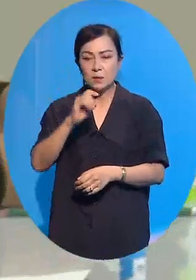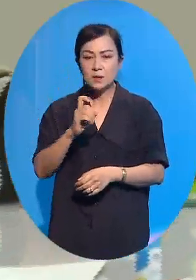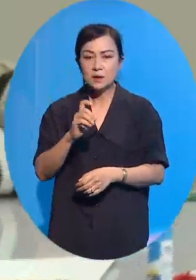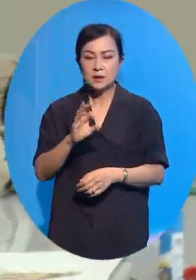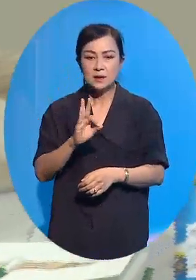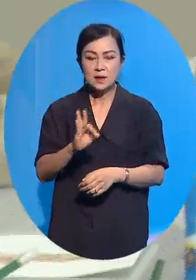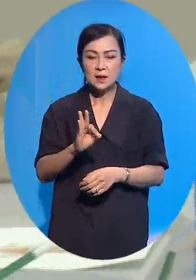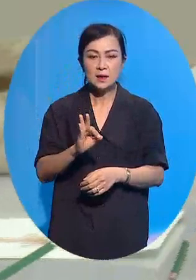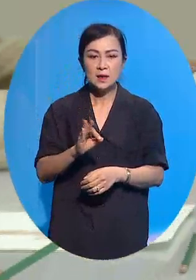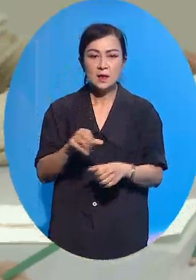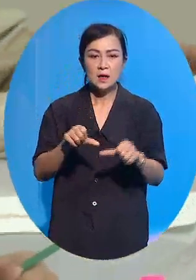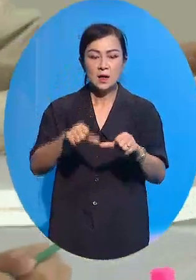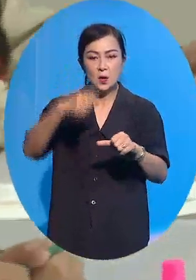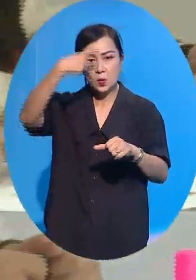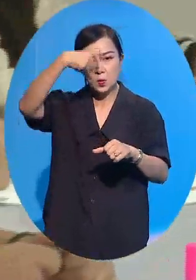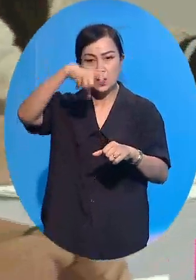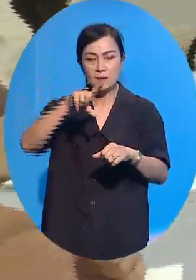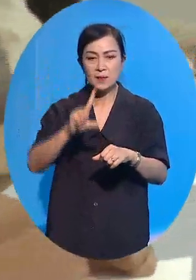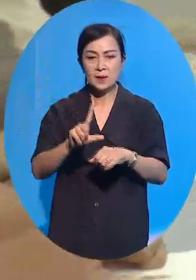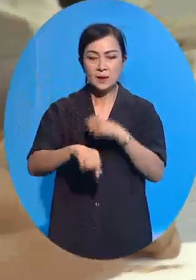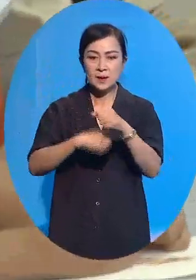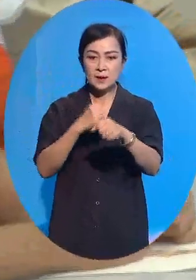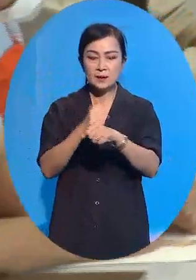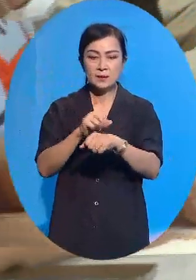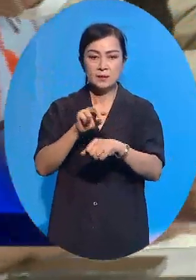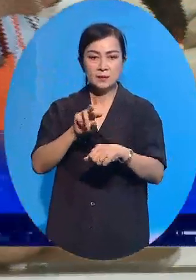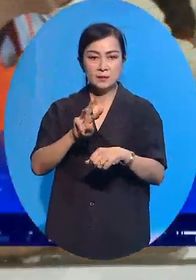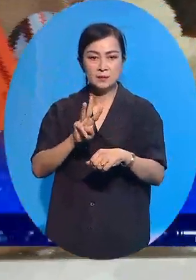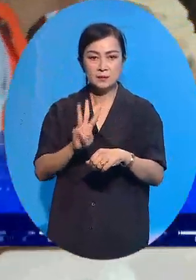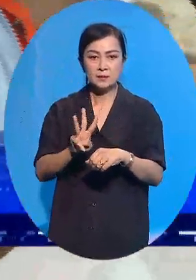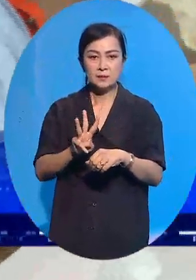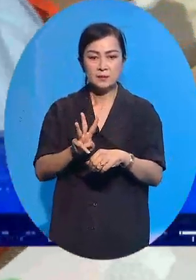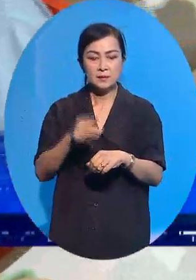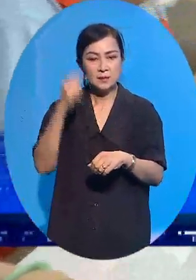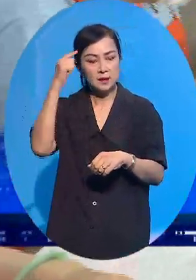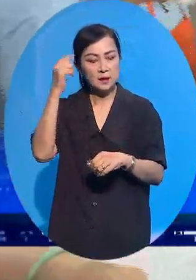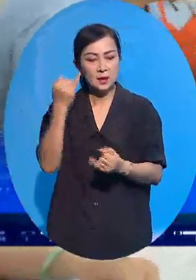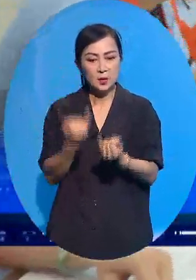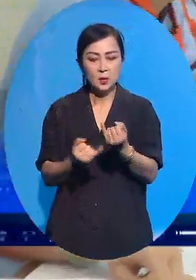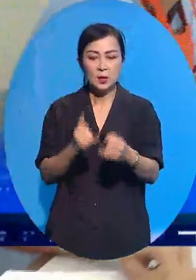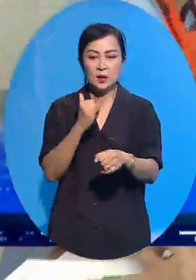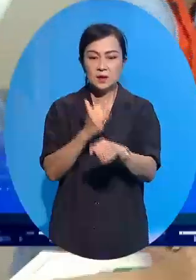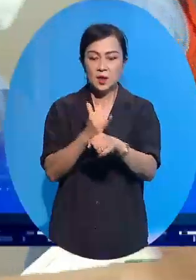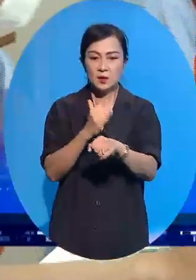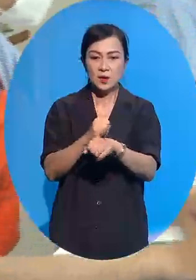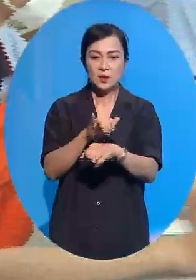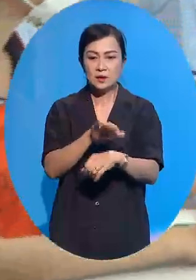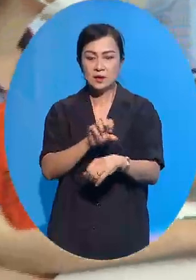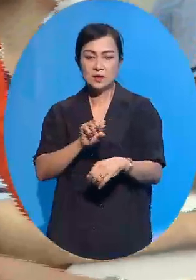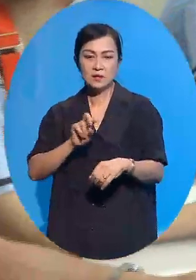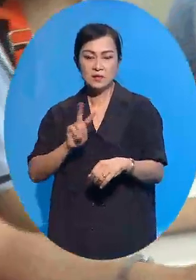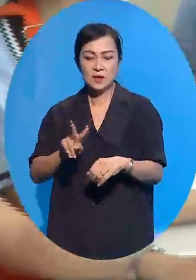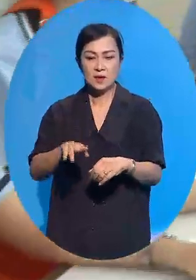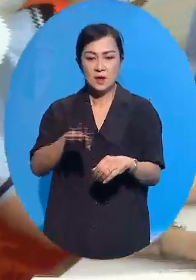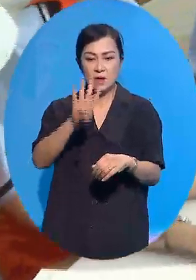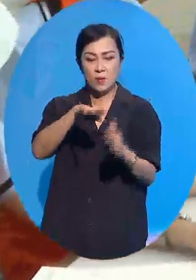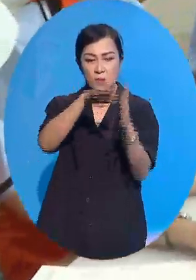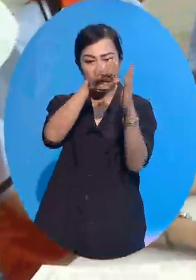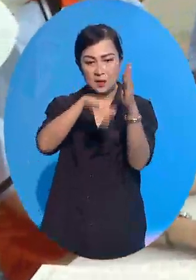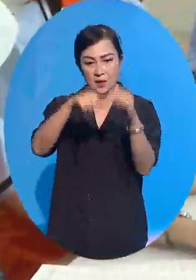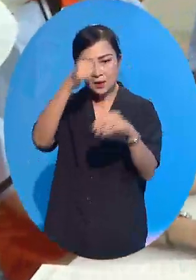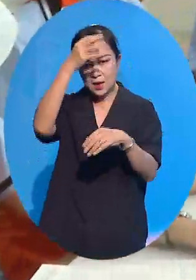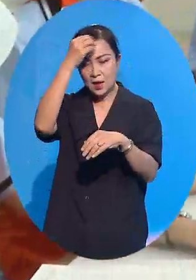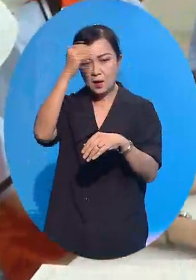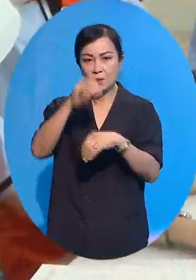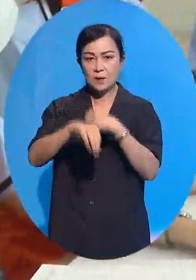công lập có trụ sở chính tại quận 7. Năm 2023, trường dự kiến tuyển 6.000 chỉ tiêu cho 4 chương trình đào tạo bậc đại học.